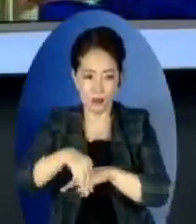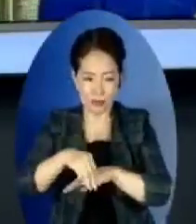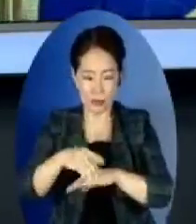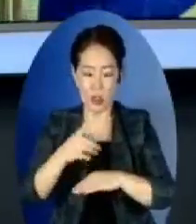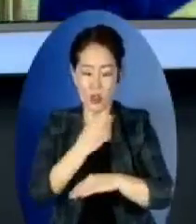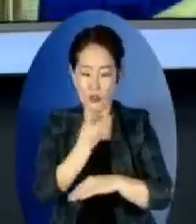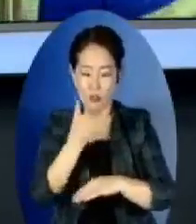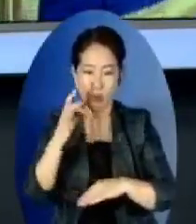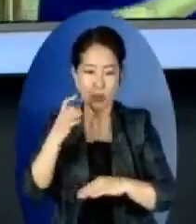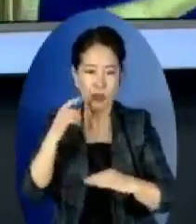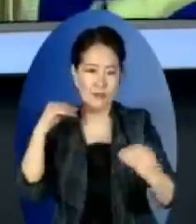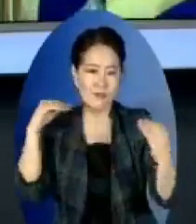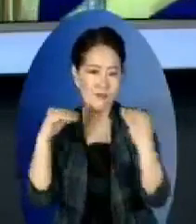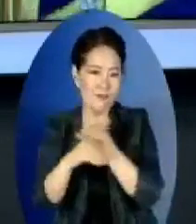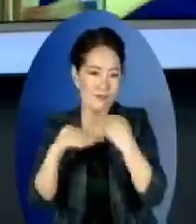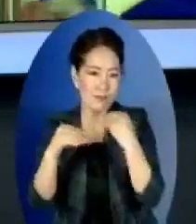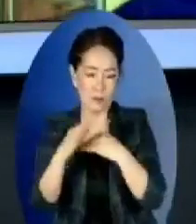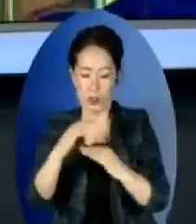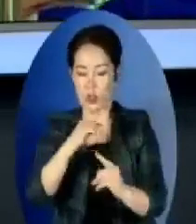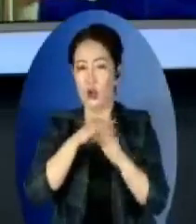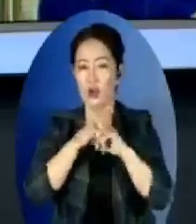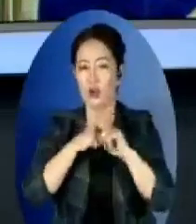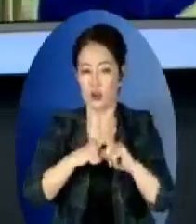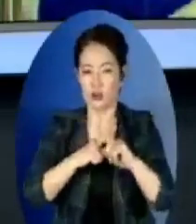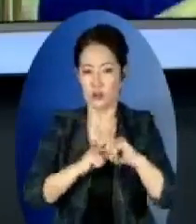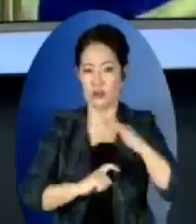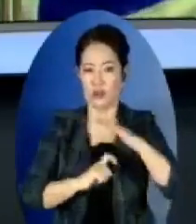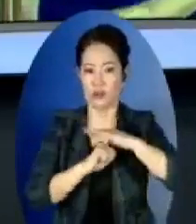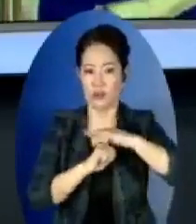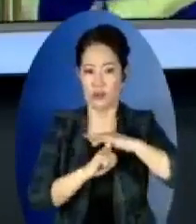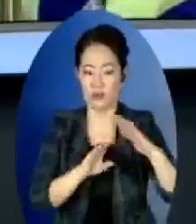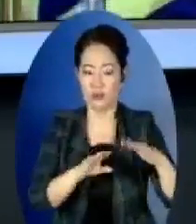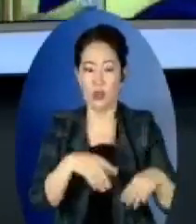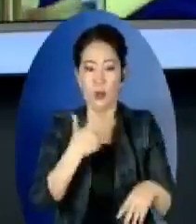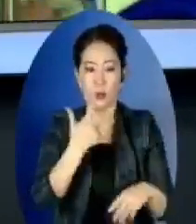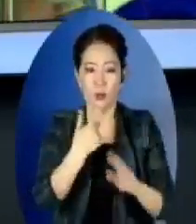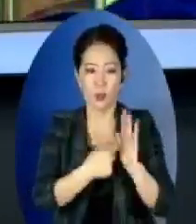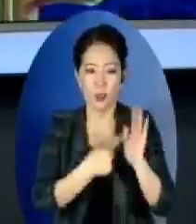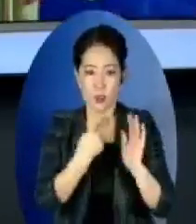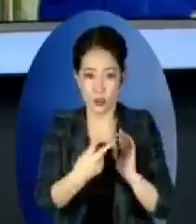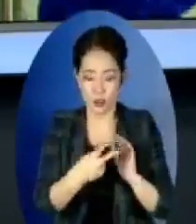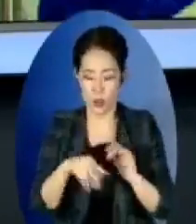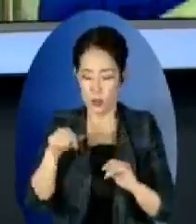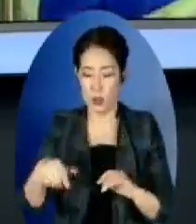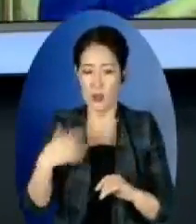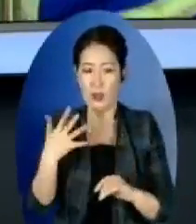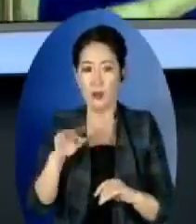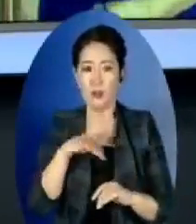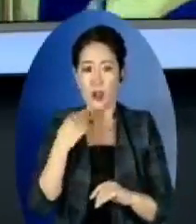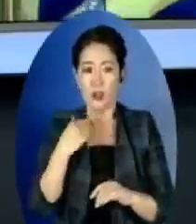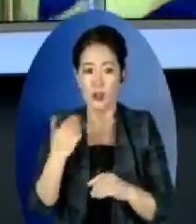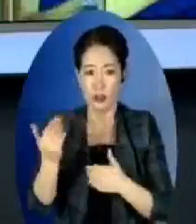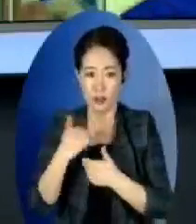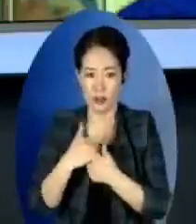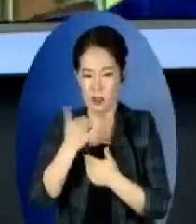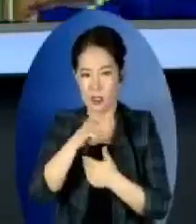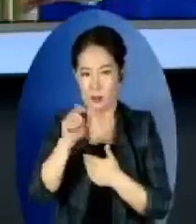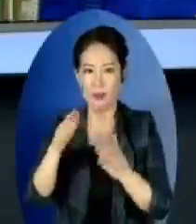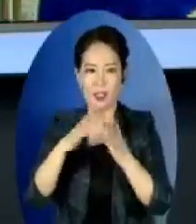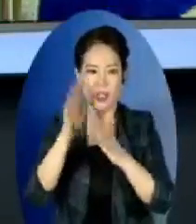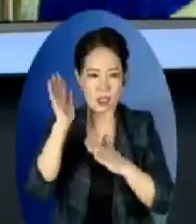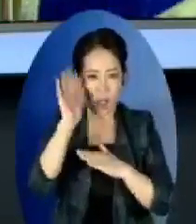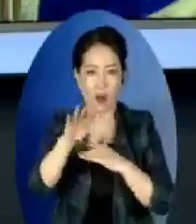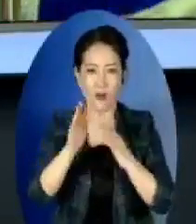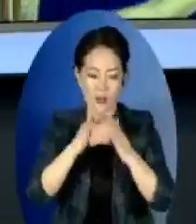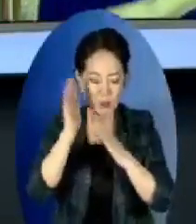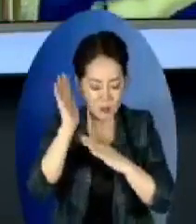тээвэрлэлтийг 3-р сарын 2-ны хүртэл хориглох шийдвэр гаргаад байгаа юм а. Тиймээс 5 толгой ордод нүүрс тээврийн чиглэлээр ажиллаж байсан жолооч нарын зармийн гертэн